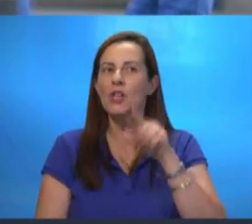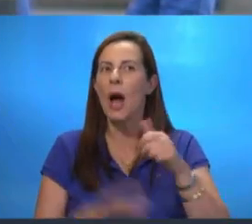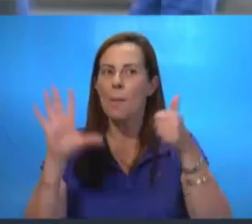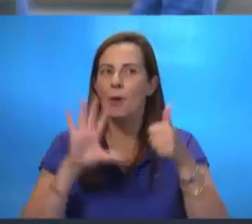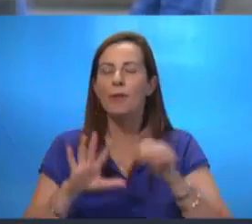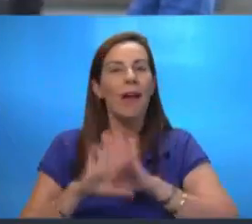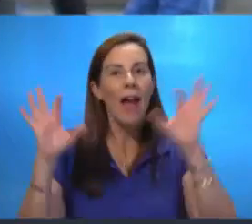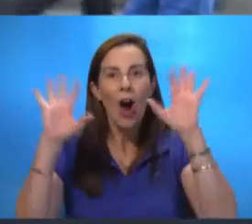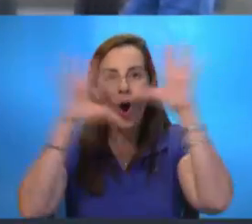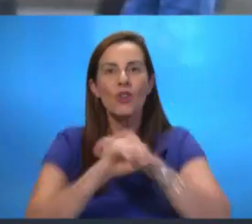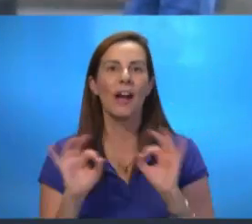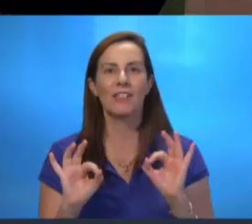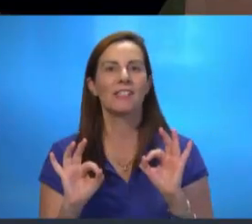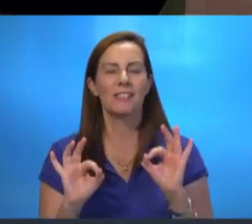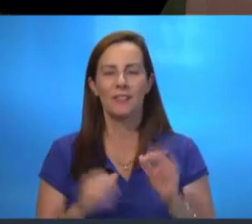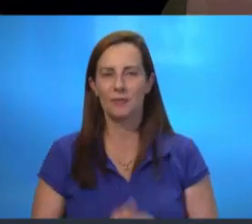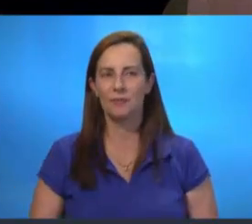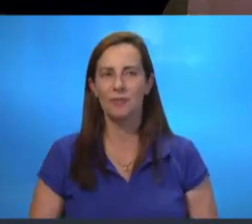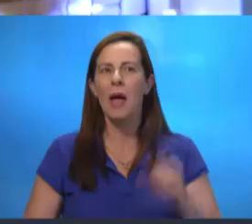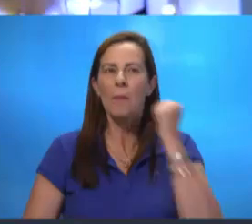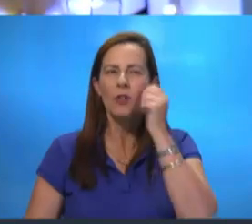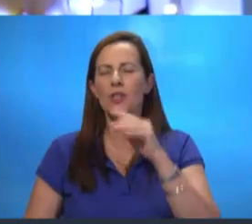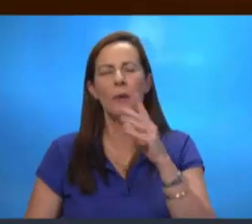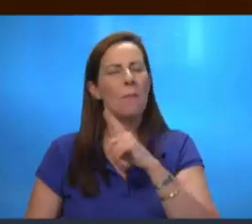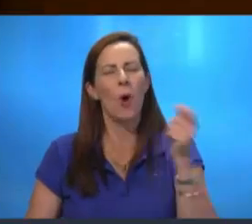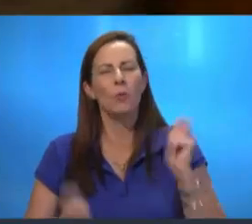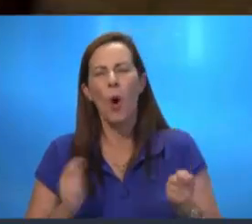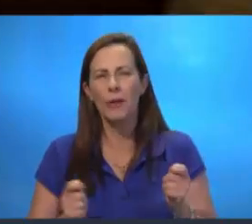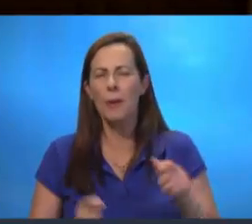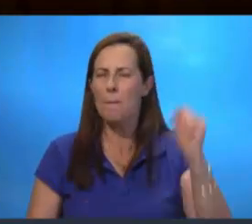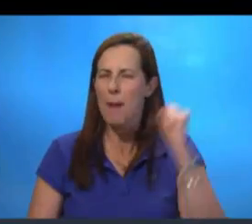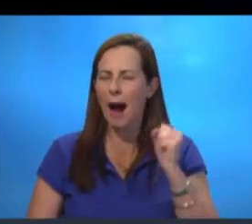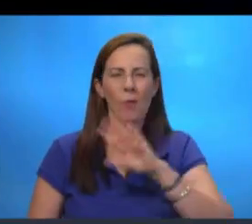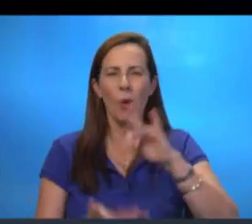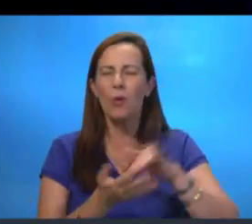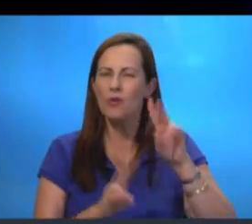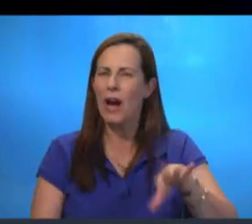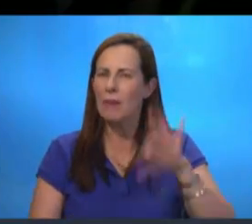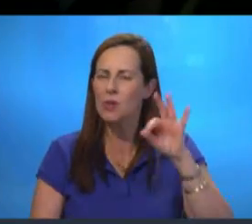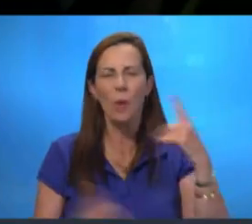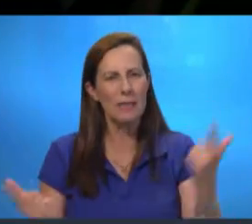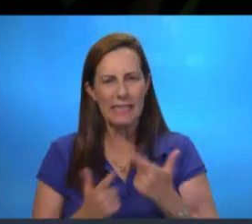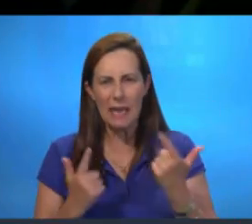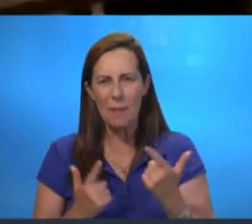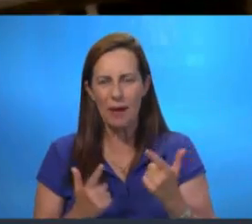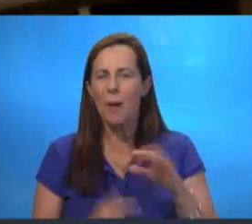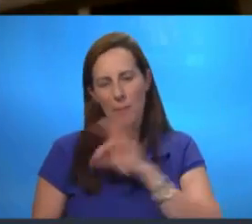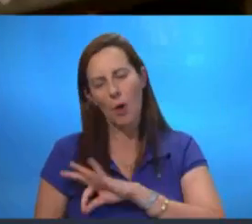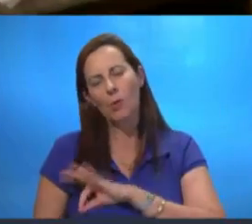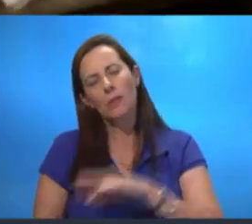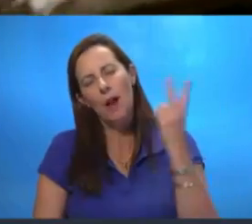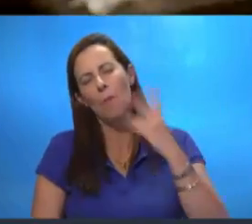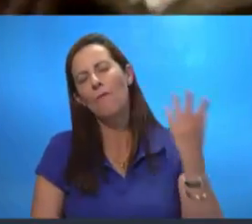כלל לא מחשיך. במוסקבה יש מאות מועדונים, ברים, בכל מקום אפשר למצוא מסיבה, ברוסית כמובן.